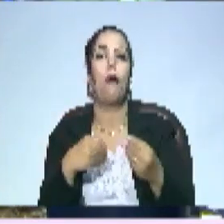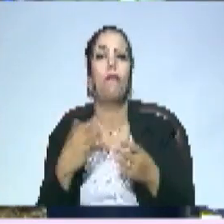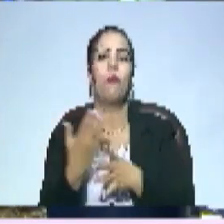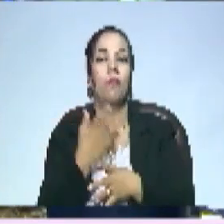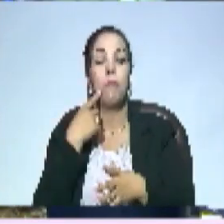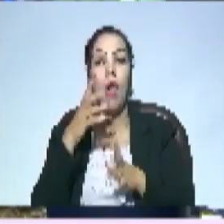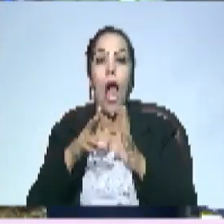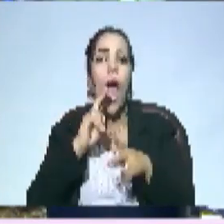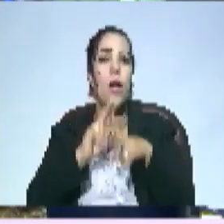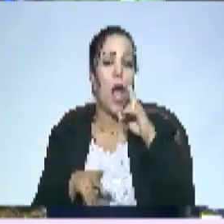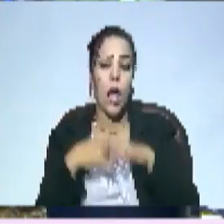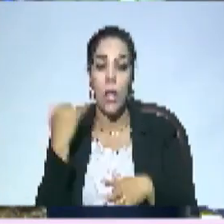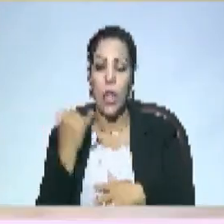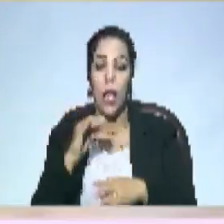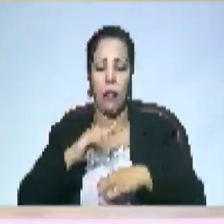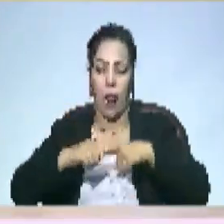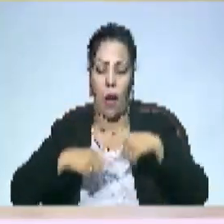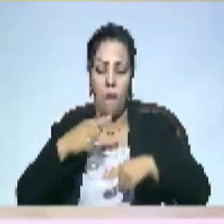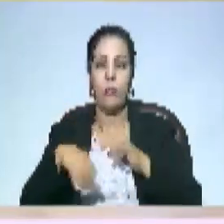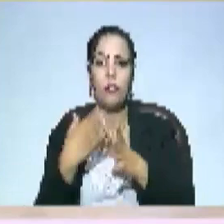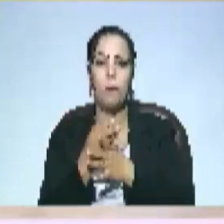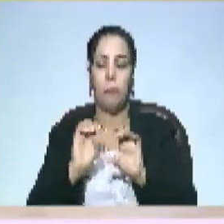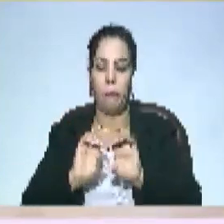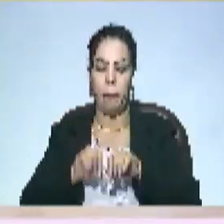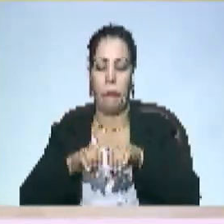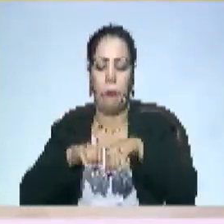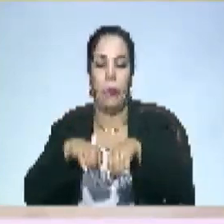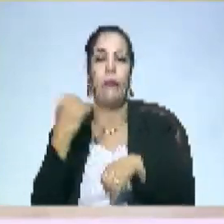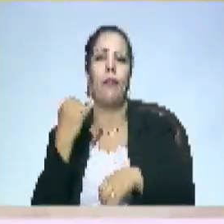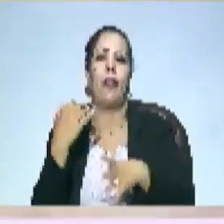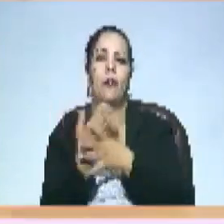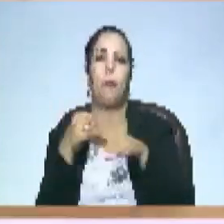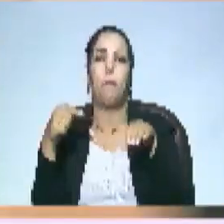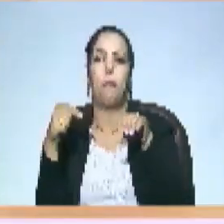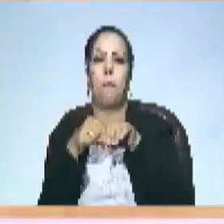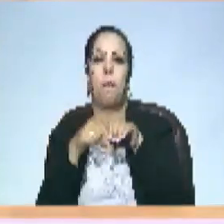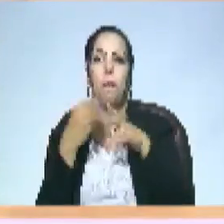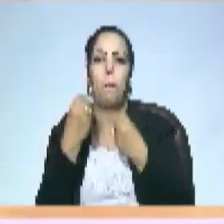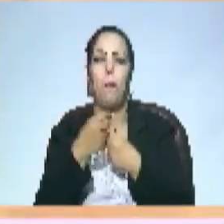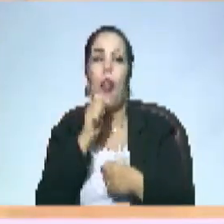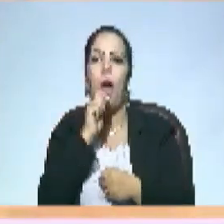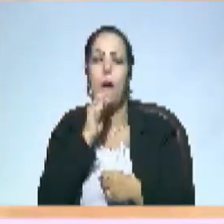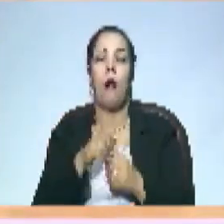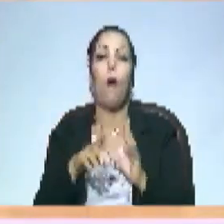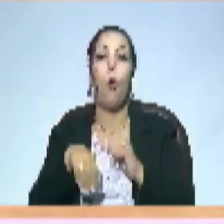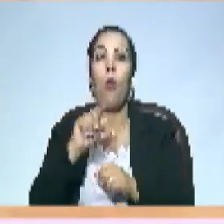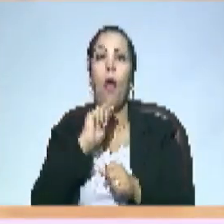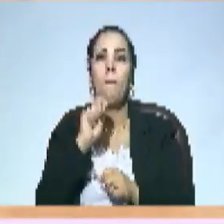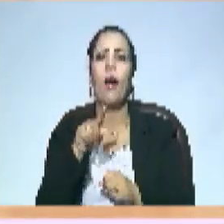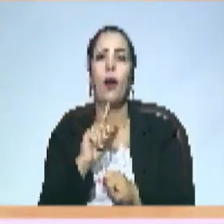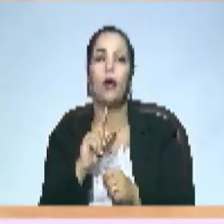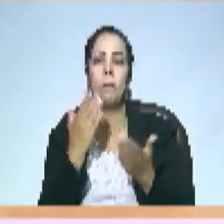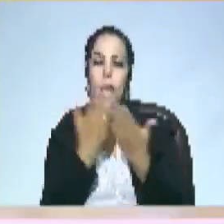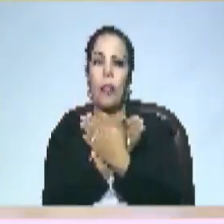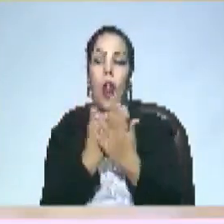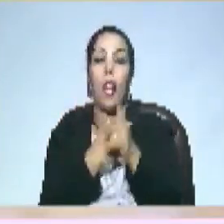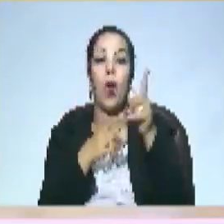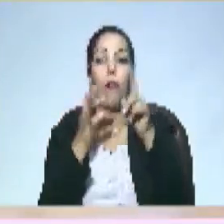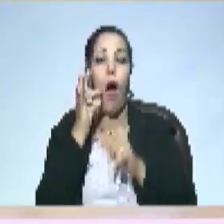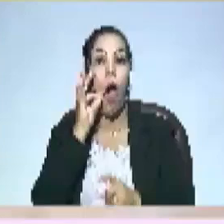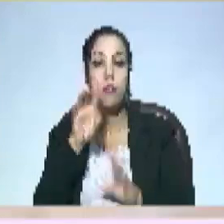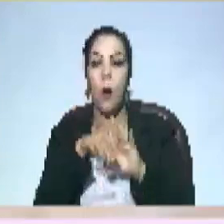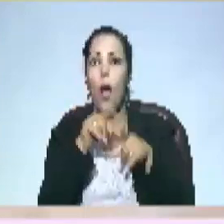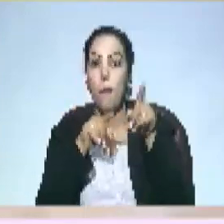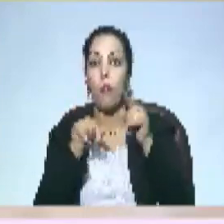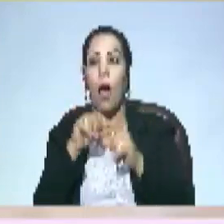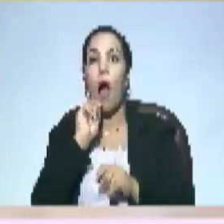عجينة بتتلف عشان تلفها وتحشيها اللحمة المفرومة وتحطها، بس كل دي بدايل، دي الكانالوني الأصلي اللي